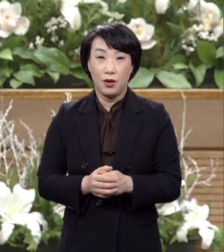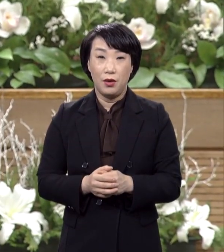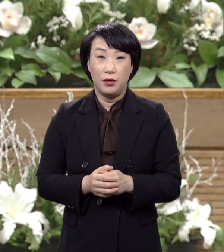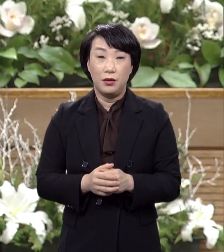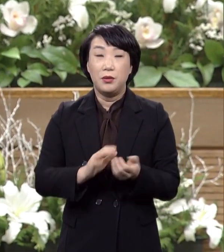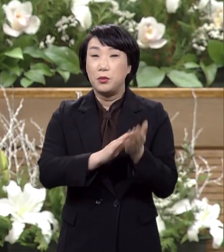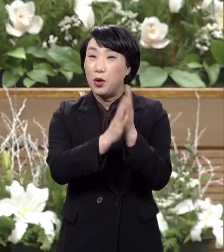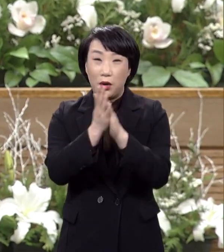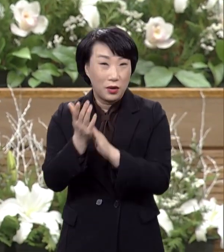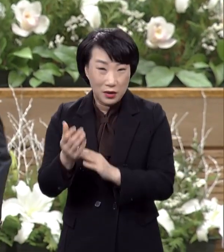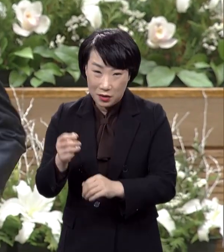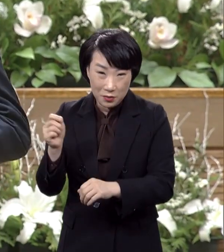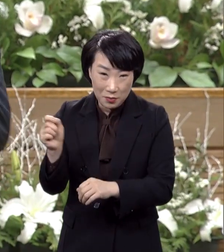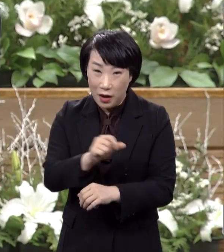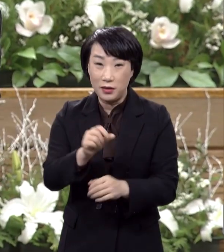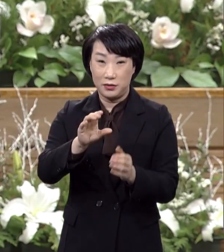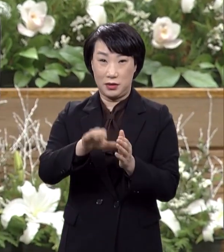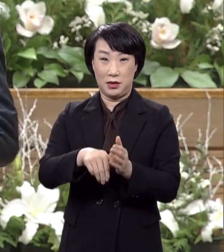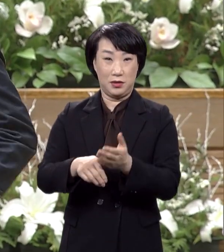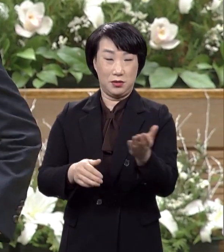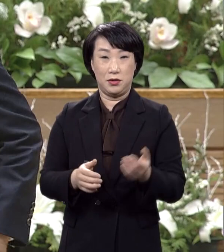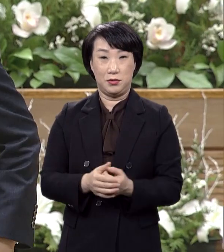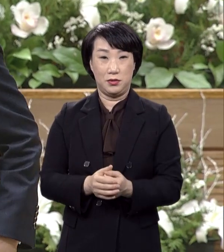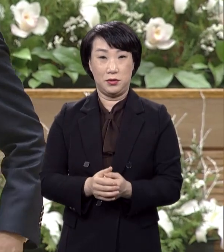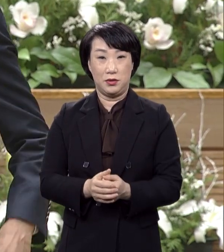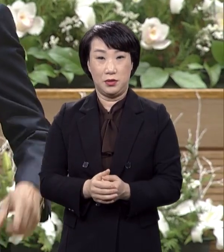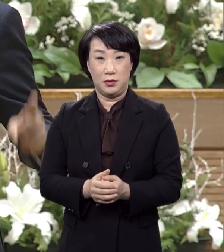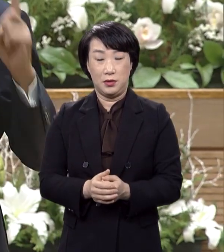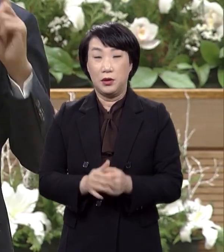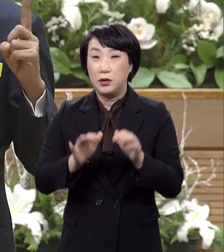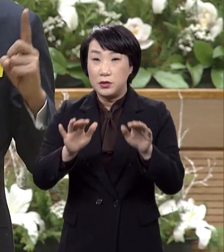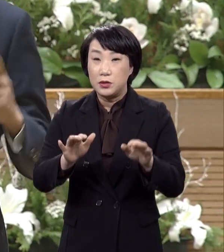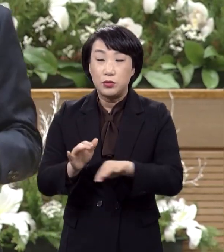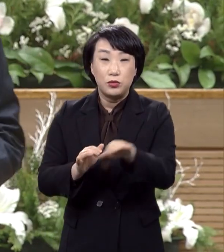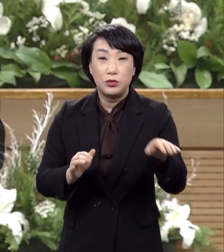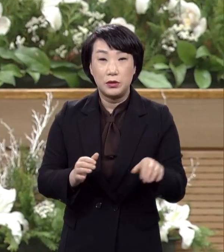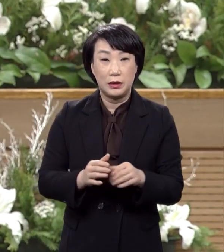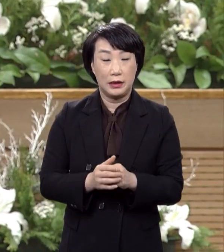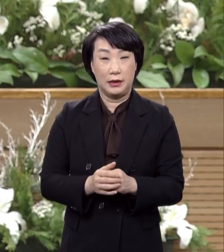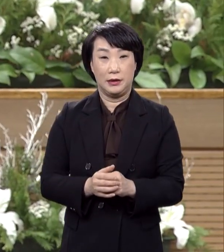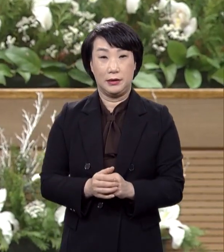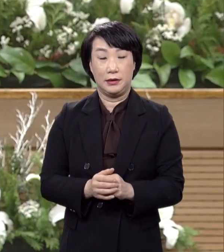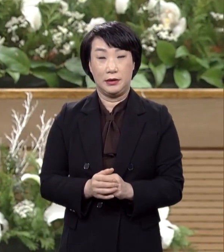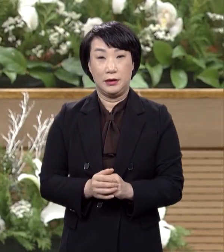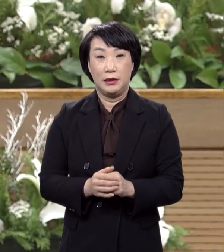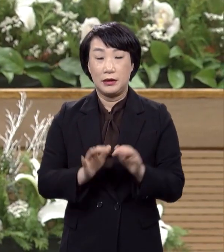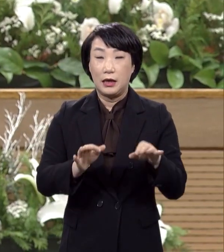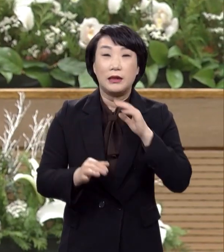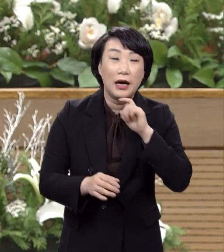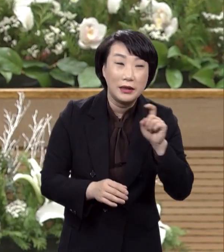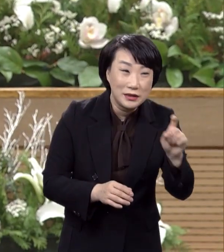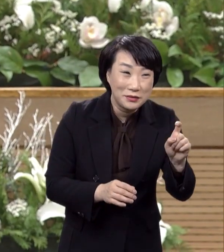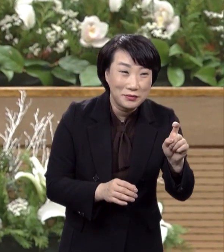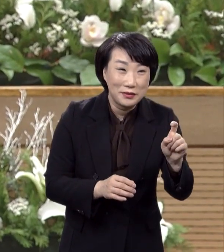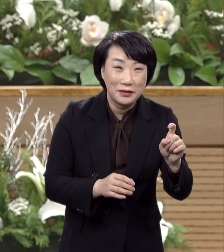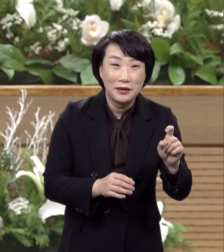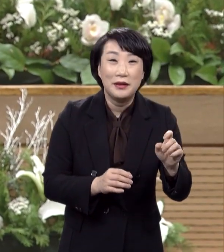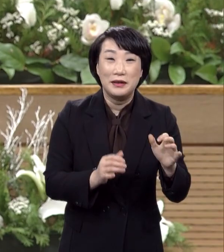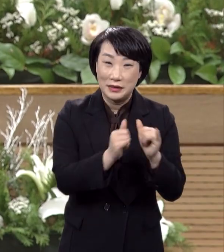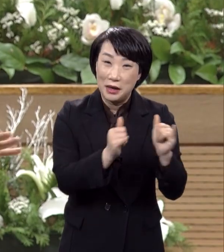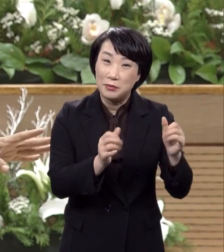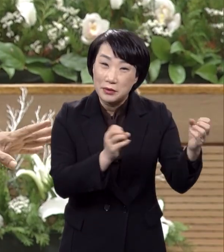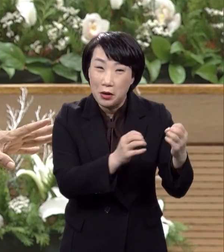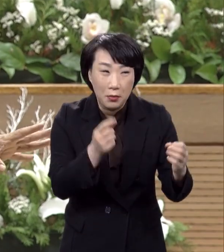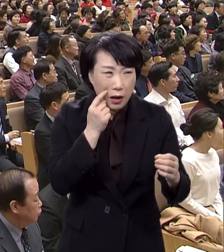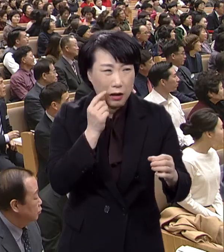쉽게 변해가는 시대냐. 그러니까 지금 우리가 10대들하고 얘기를 해보면